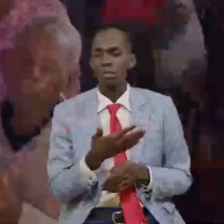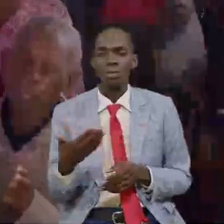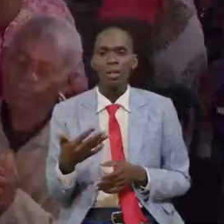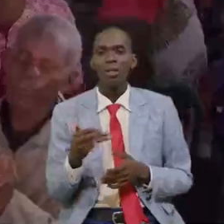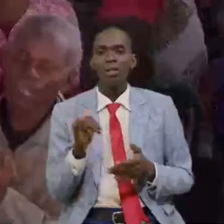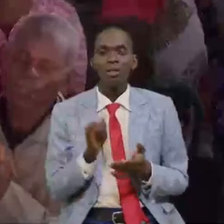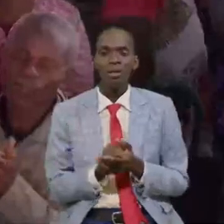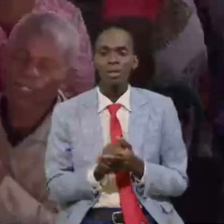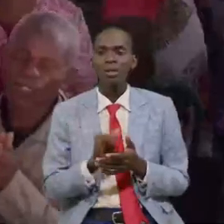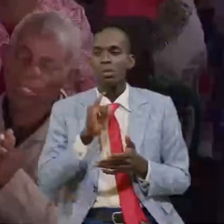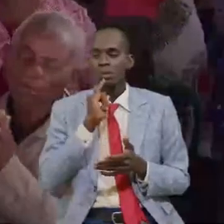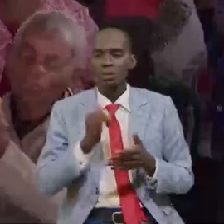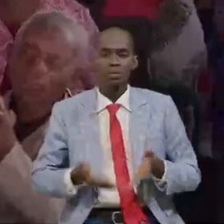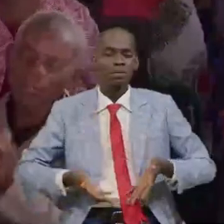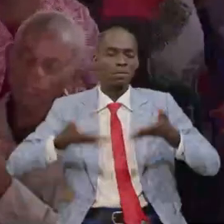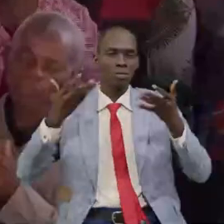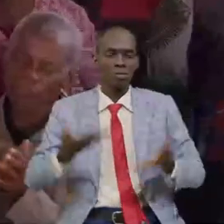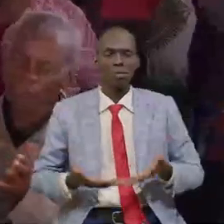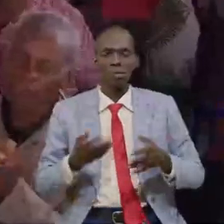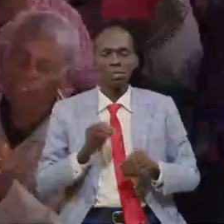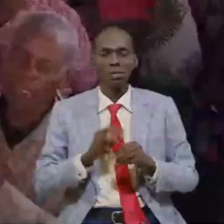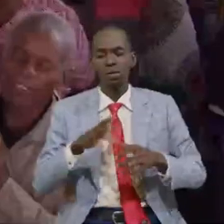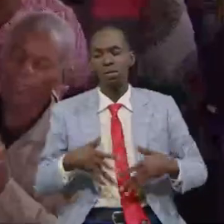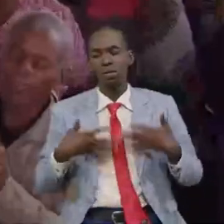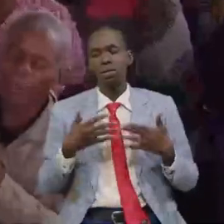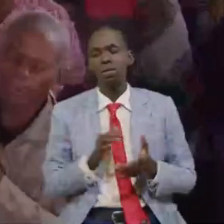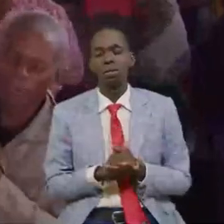Tout ce qui est dans tes bagages.